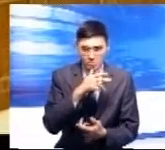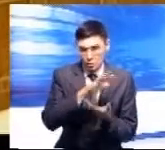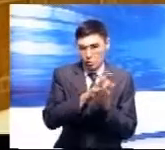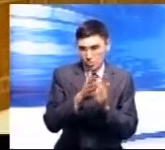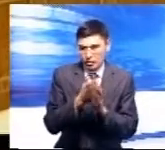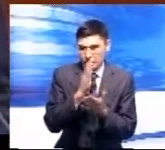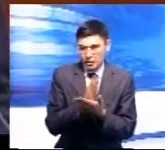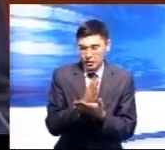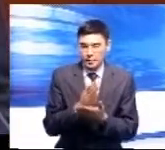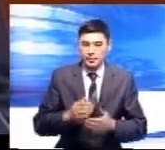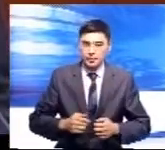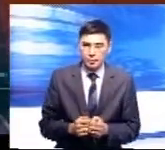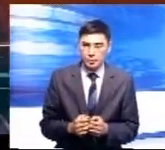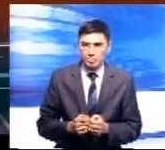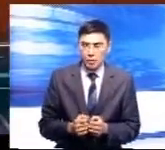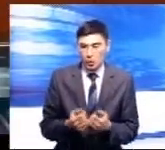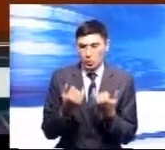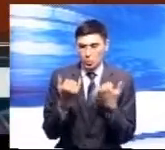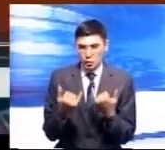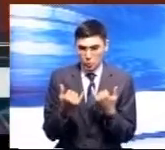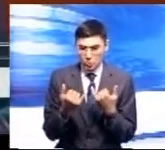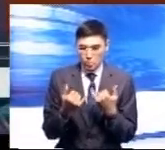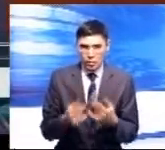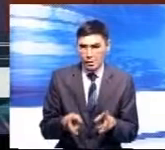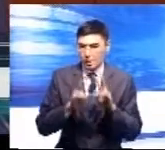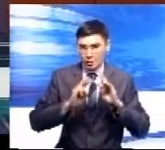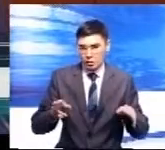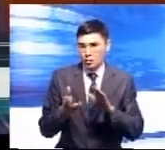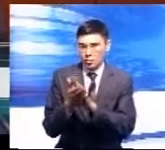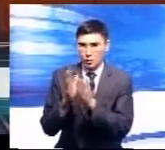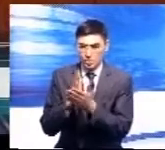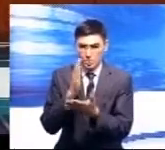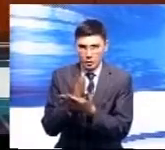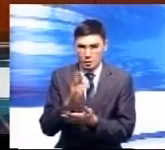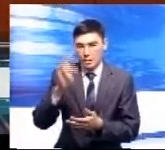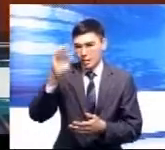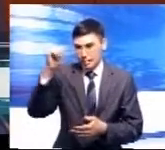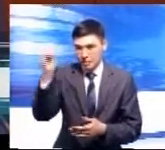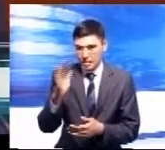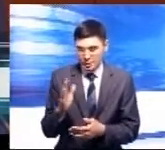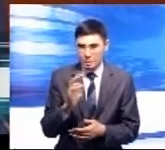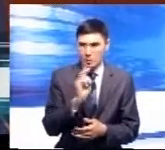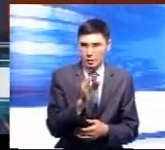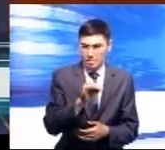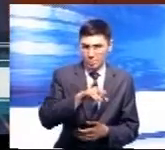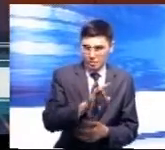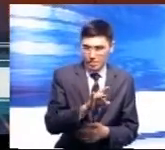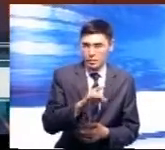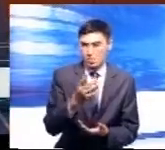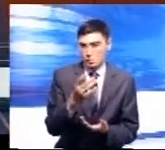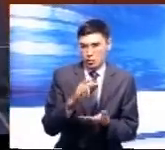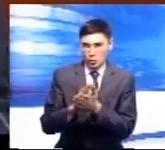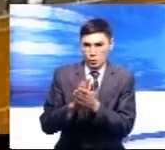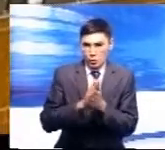такие договоры? На сегодняшний день мы готовим аналогичные договоры с такими странами, как Бразилия, Греция, Кипр, Македония и Малайзия.